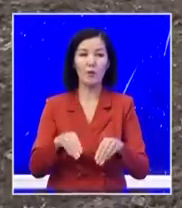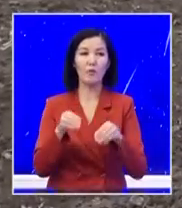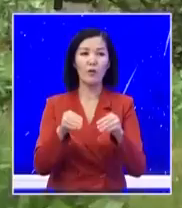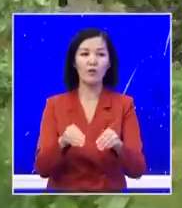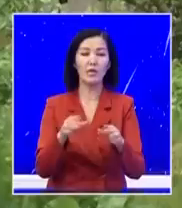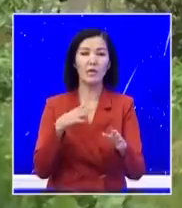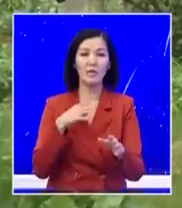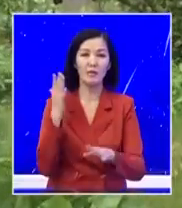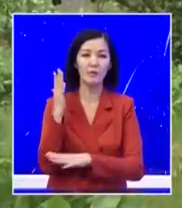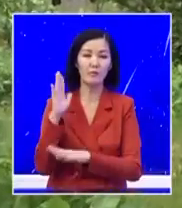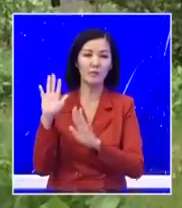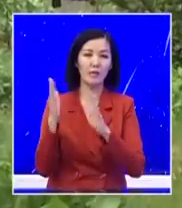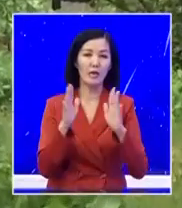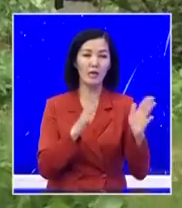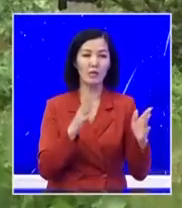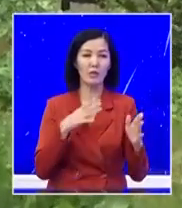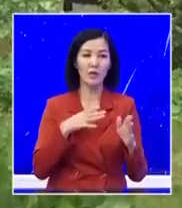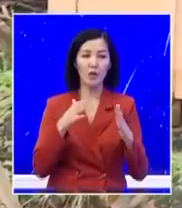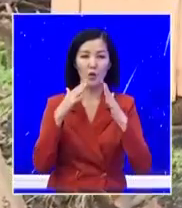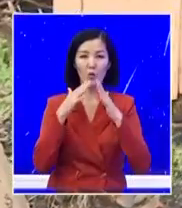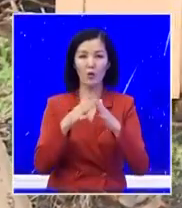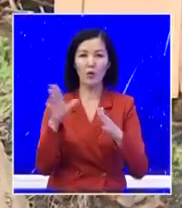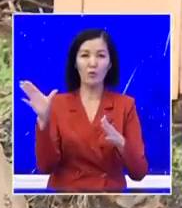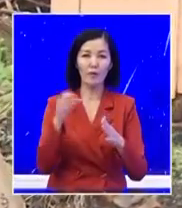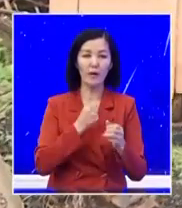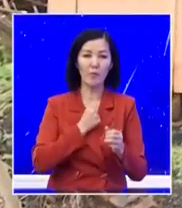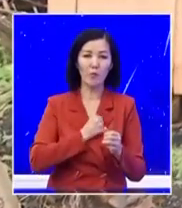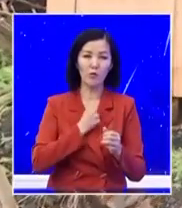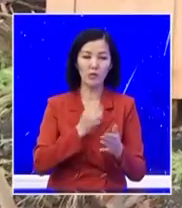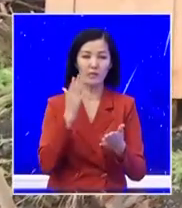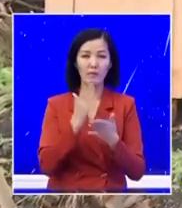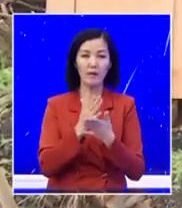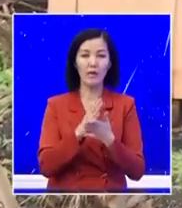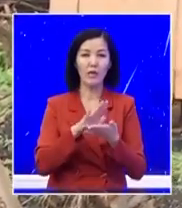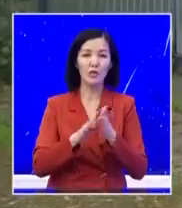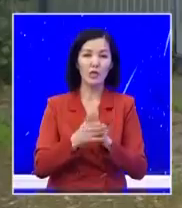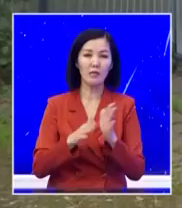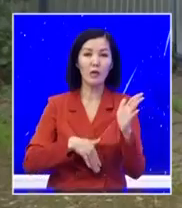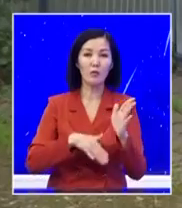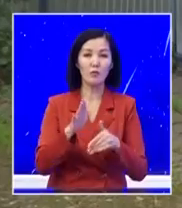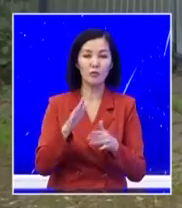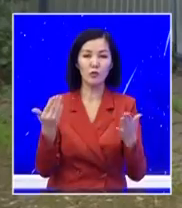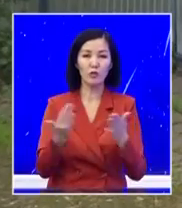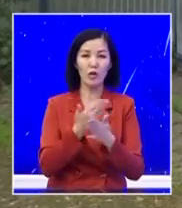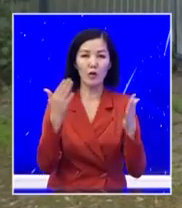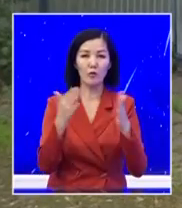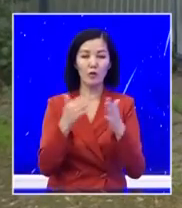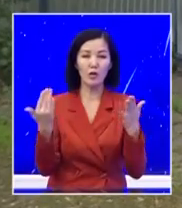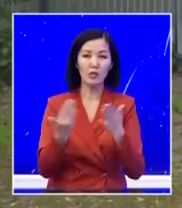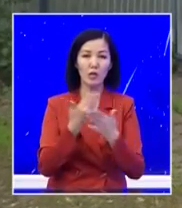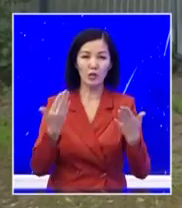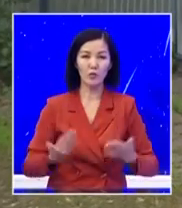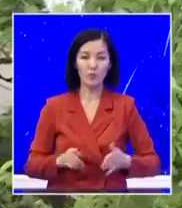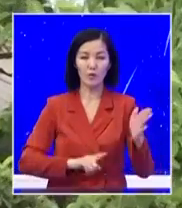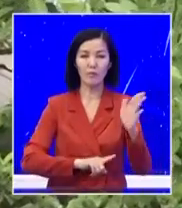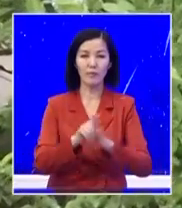жеміс ағаштары жайқалып тұр. Қора қопса, моншасы тағы бар, жағдай жасалған. Жаңа үйде жаңаша өмір басталады